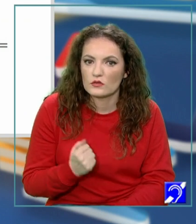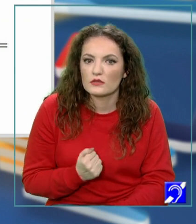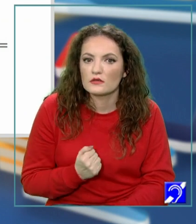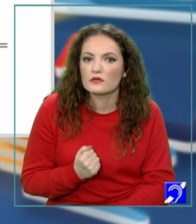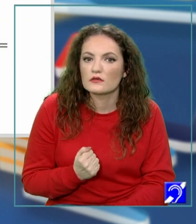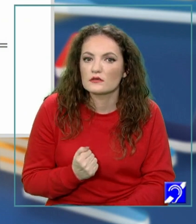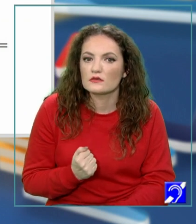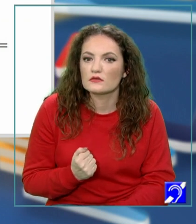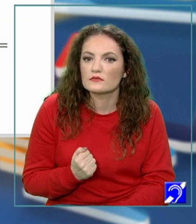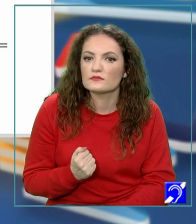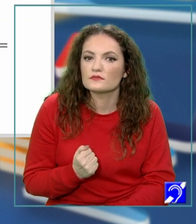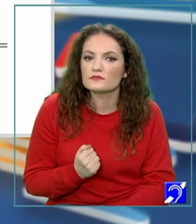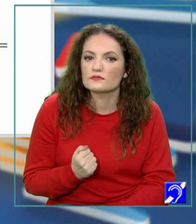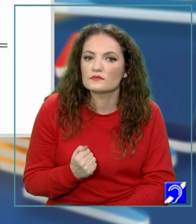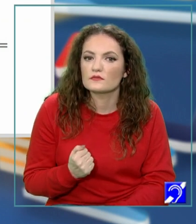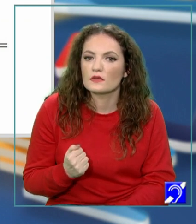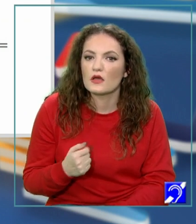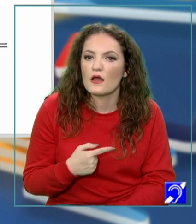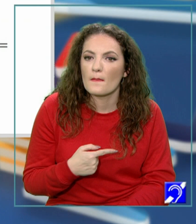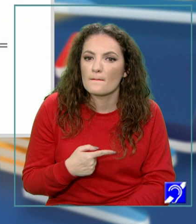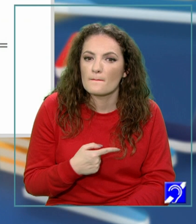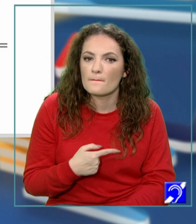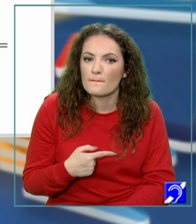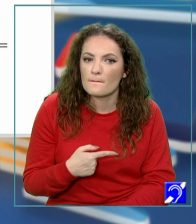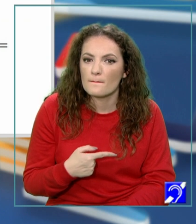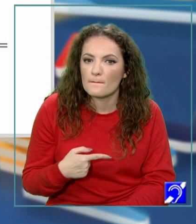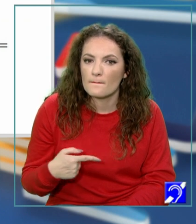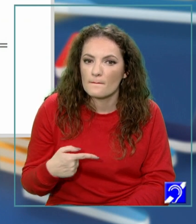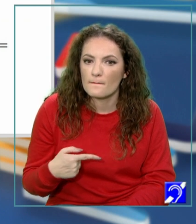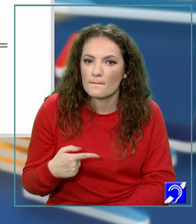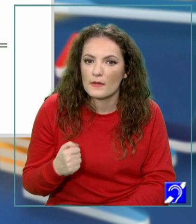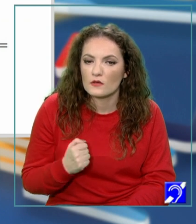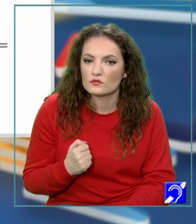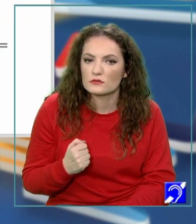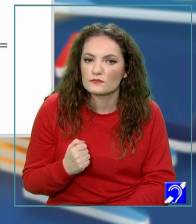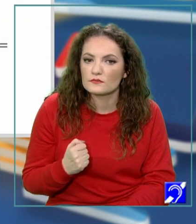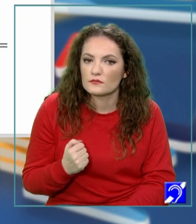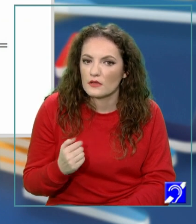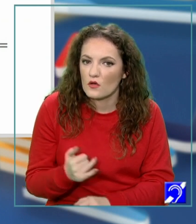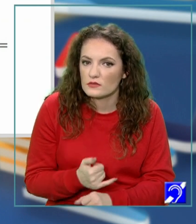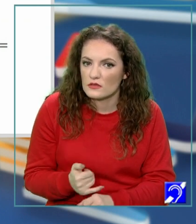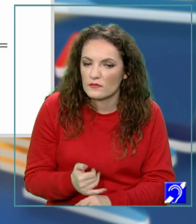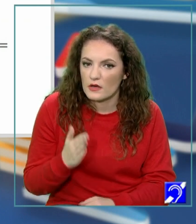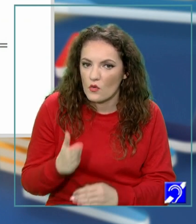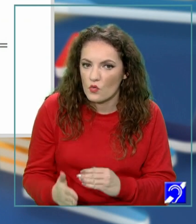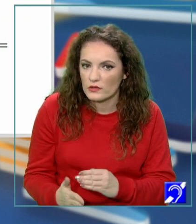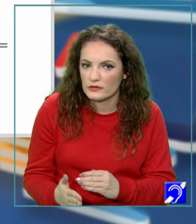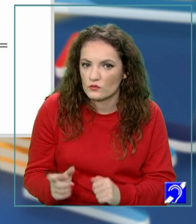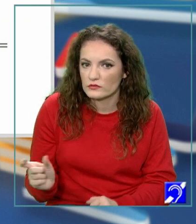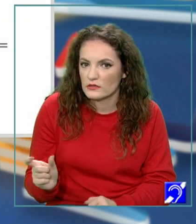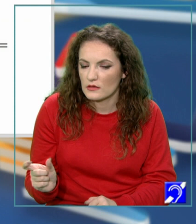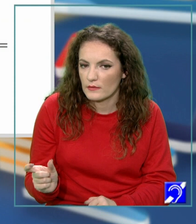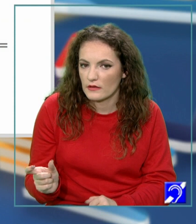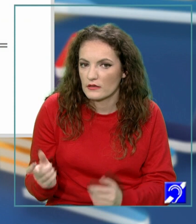1, minus 3x minus 2 pe lângă x plus 1, supra. Observăm că aici, ultimul termen, avem formulă de calcul